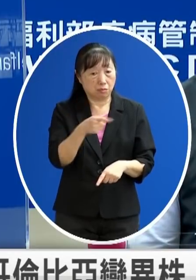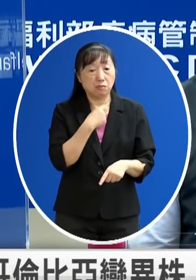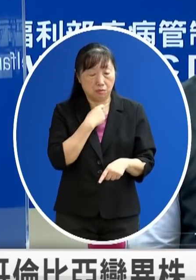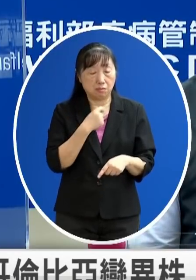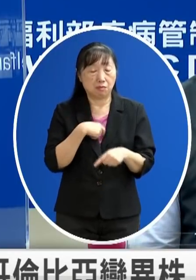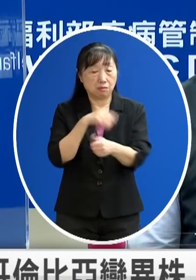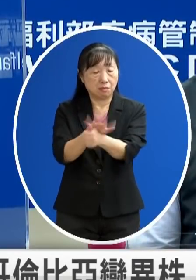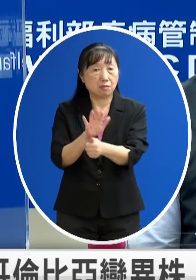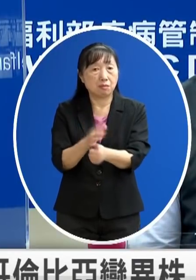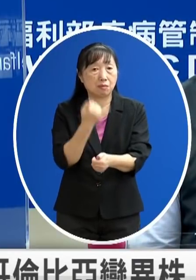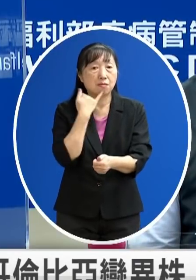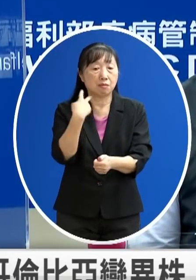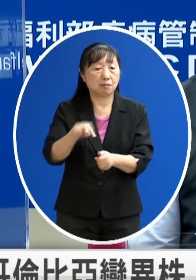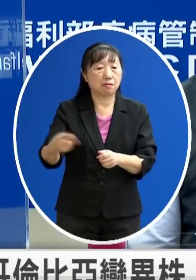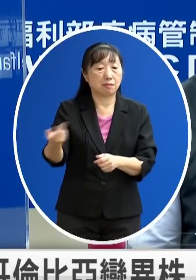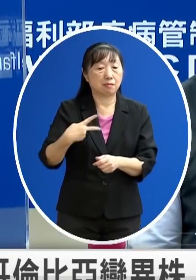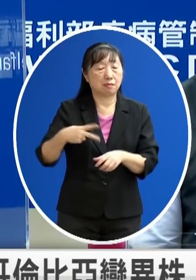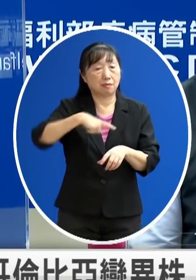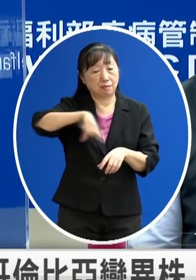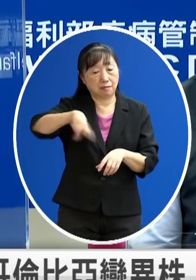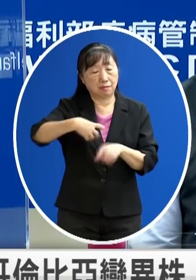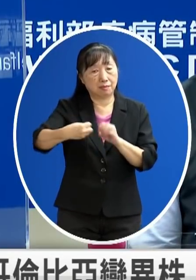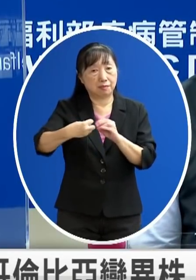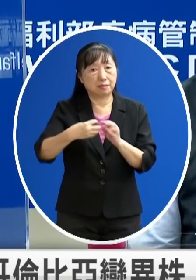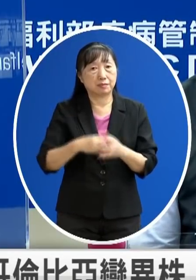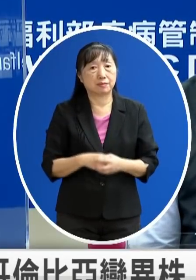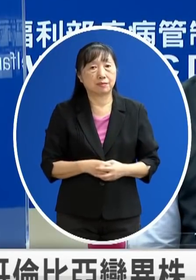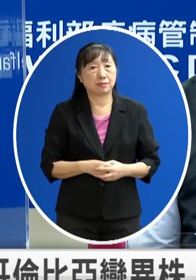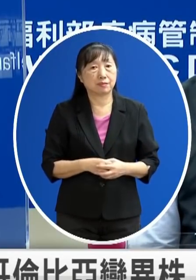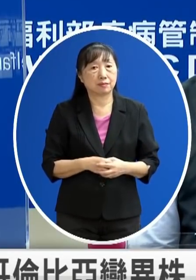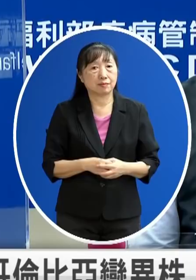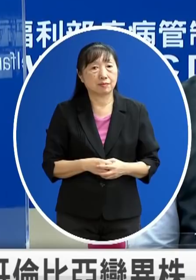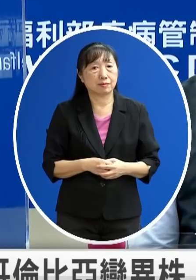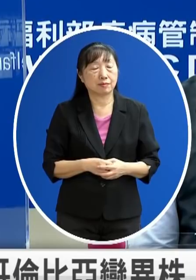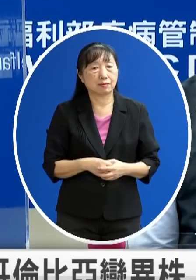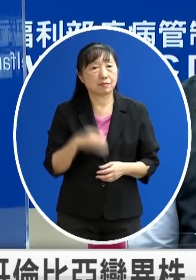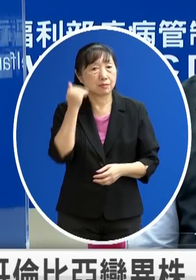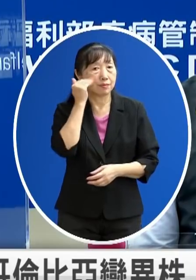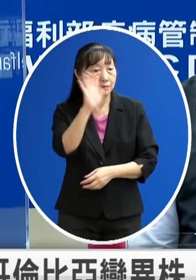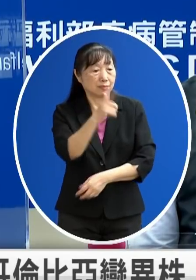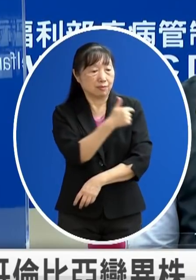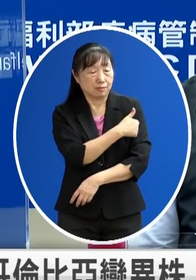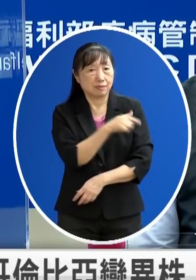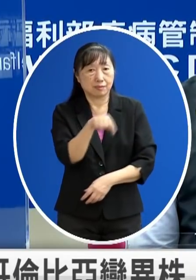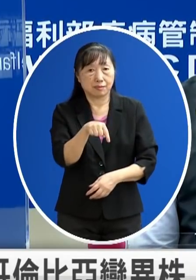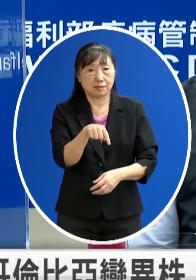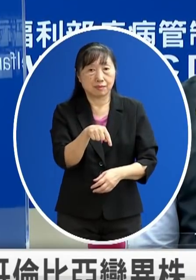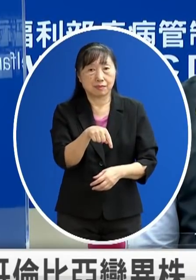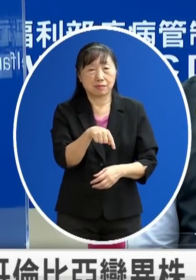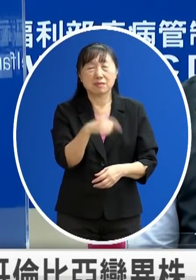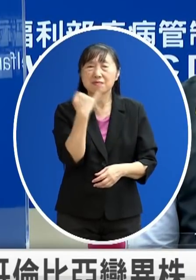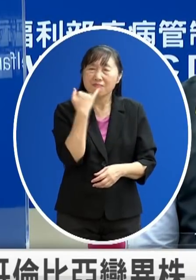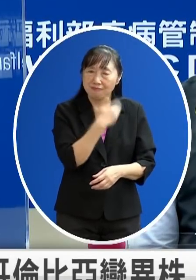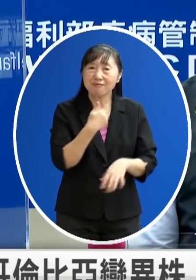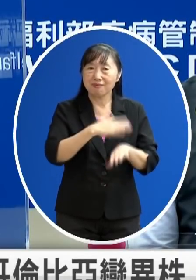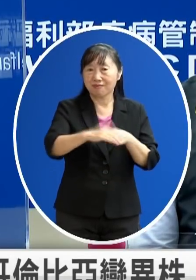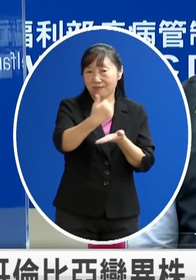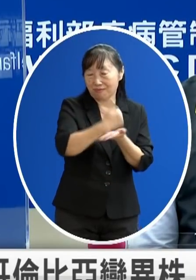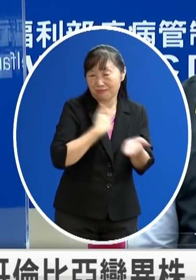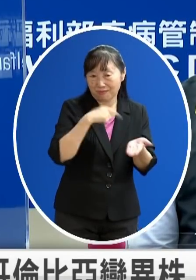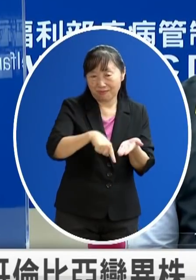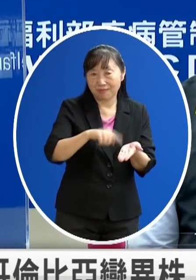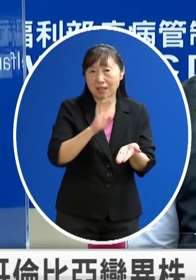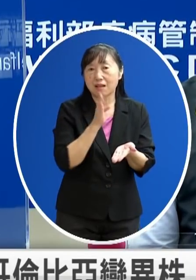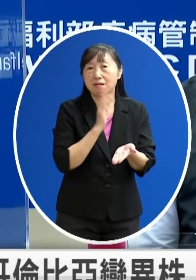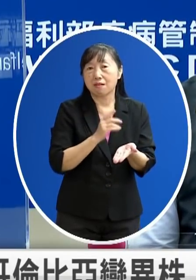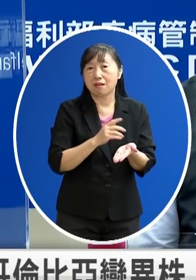们再来谈了现在的情况。那当然有疫苗哈，很有可能会来，但是哈，确切的时